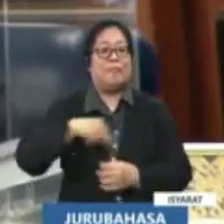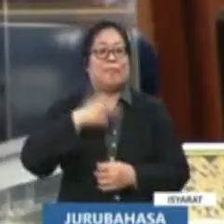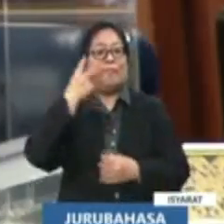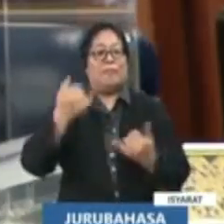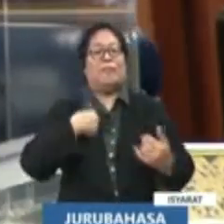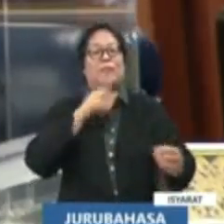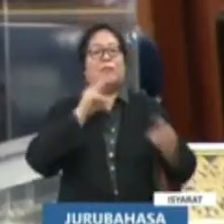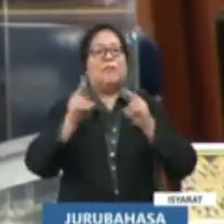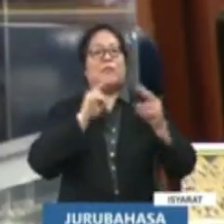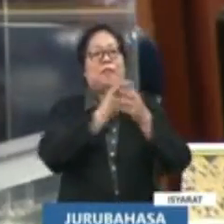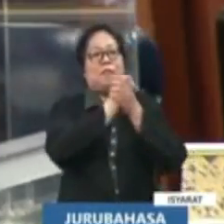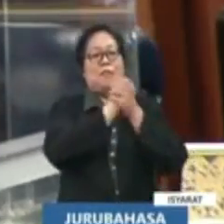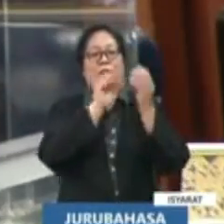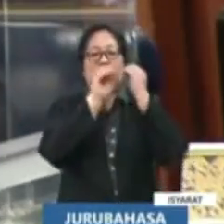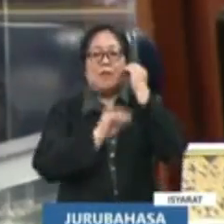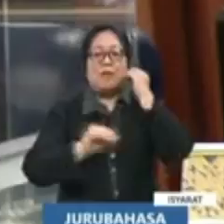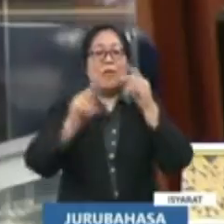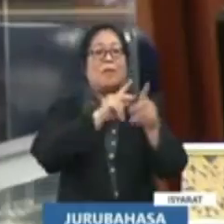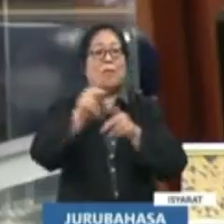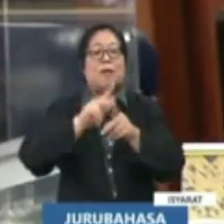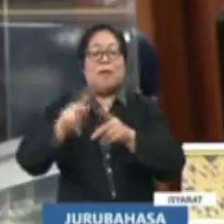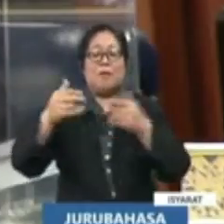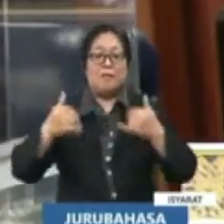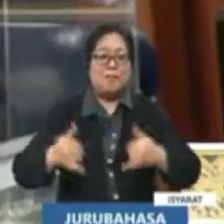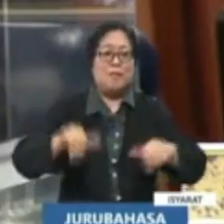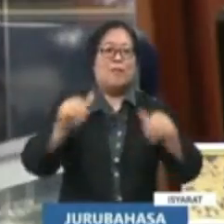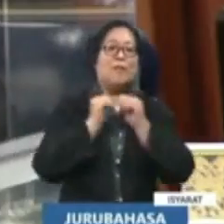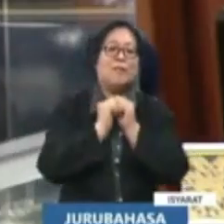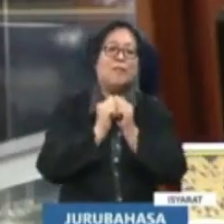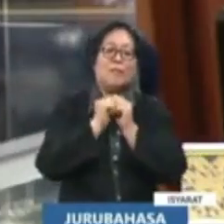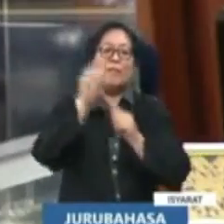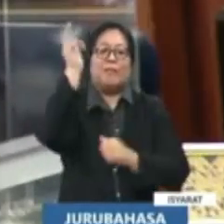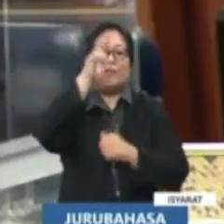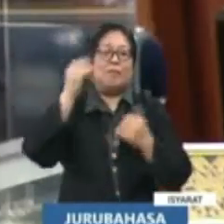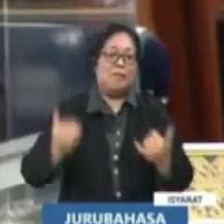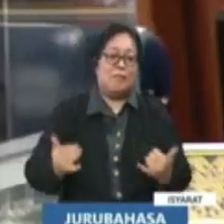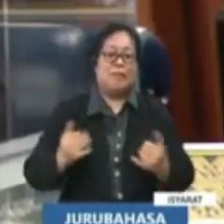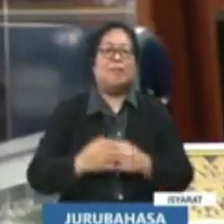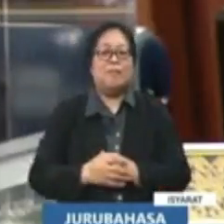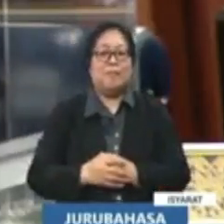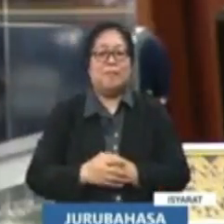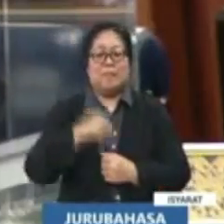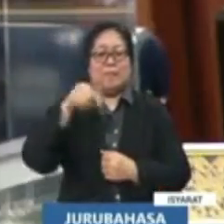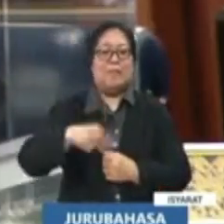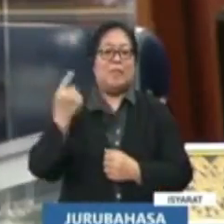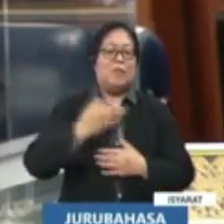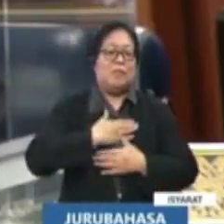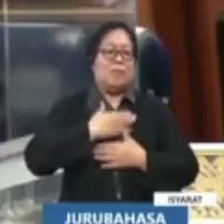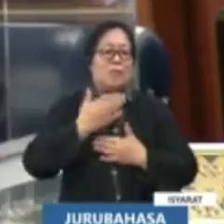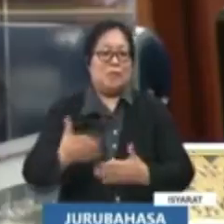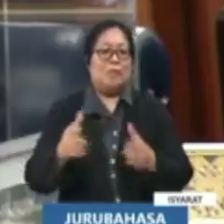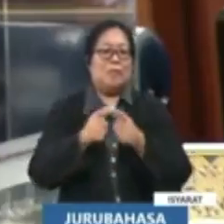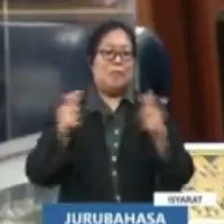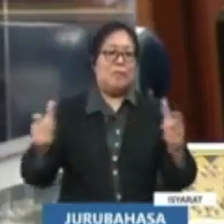saya ucapkan ini adalah kepada paka-paka yang masih lagi bersama-sama dengan kerajaan Hal ini karena ini satu pengorbanan yang